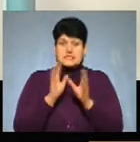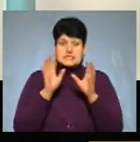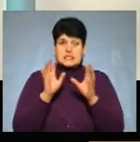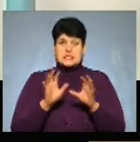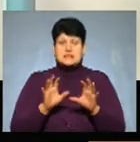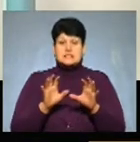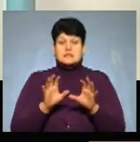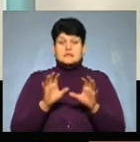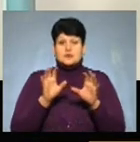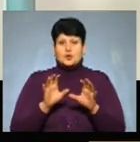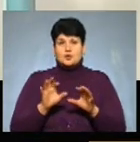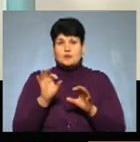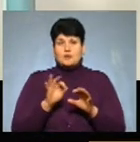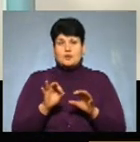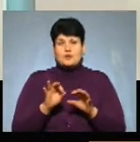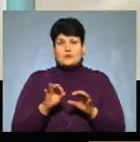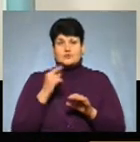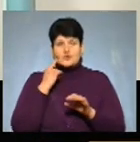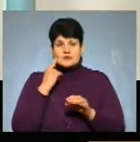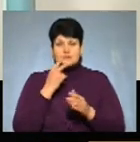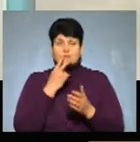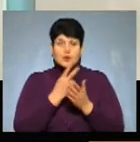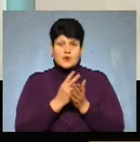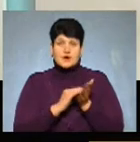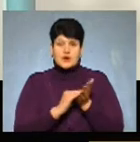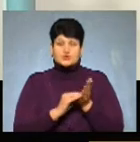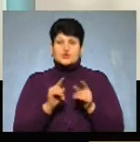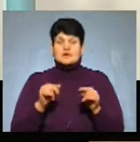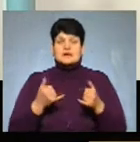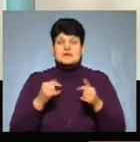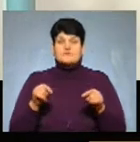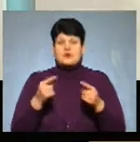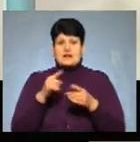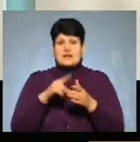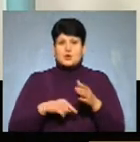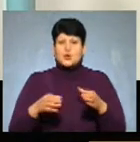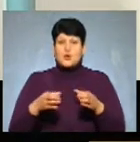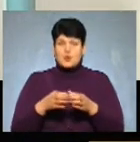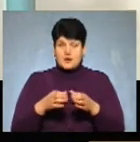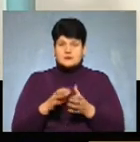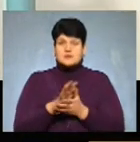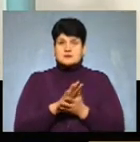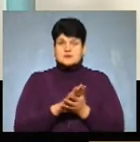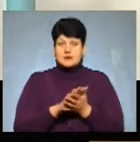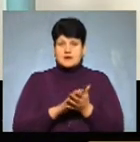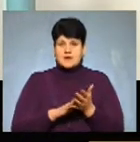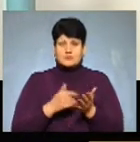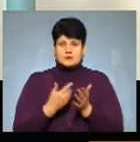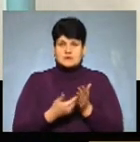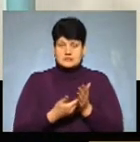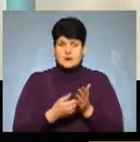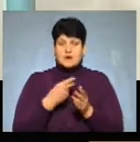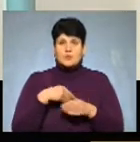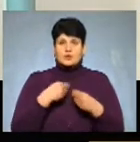в статті закону про свободу совісті відображено, що для створення релігійної громади заяву відповідного